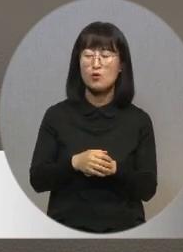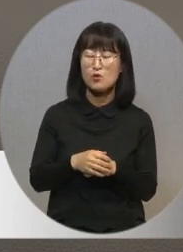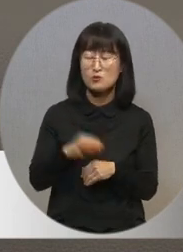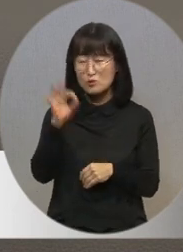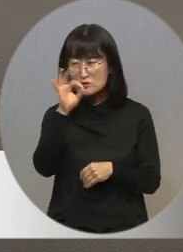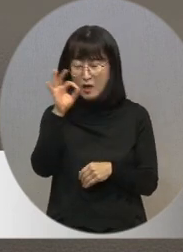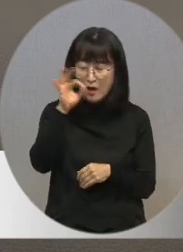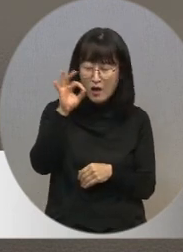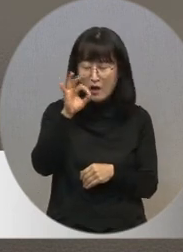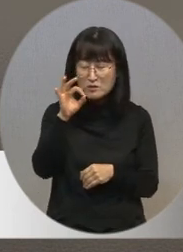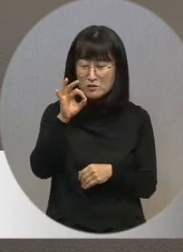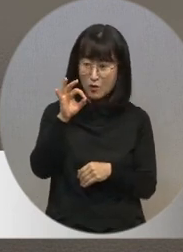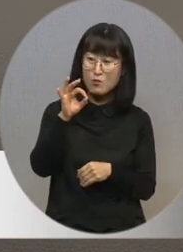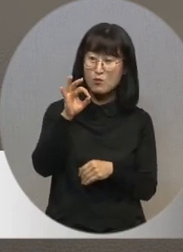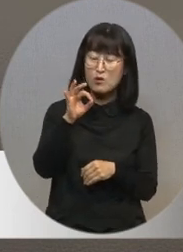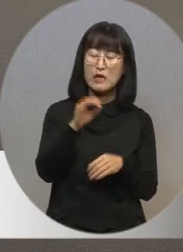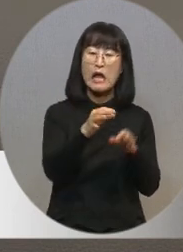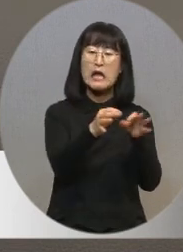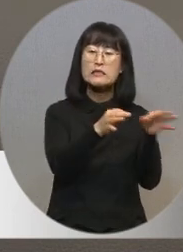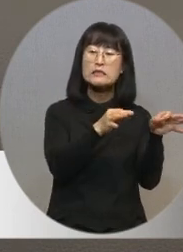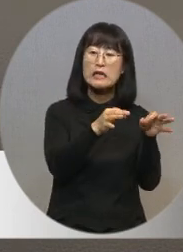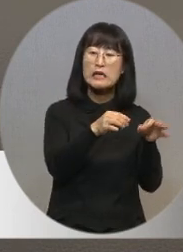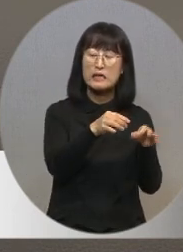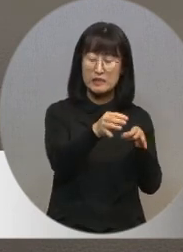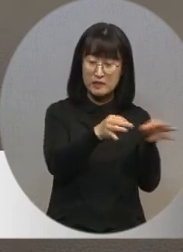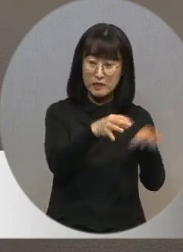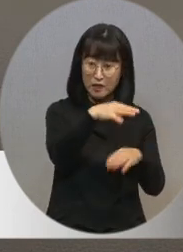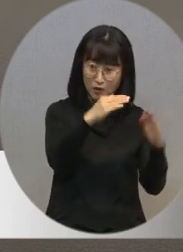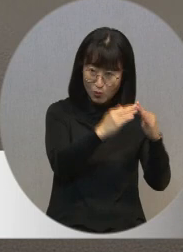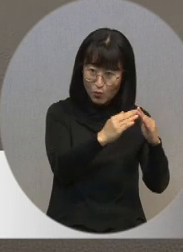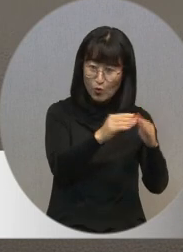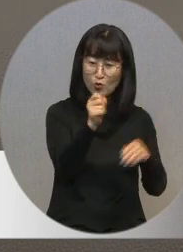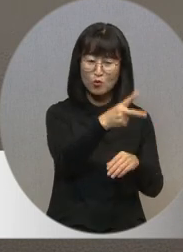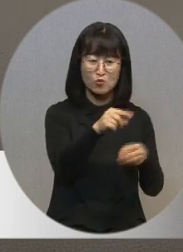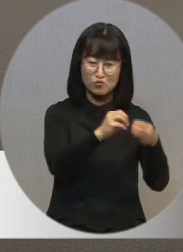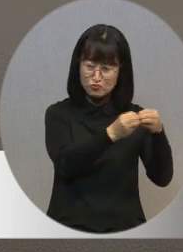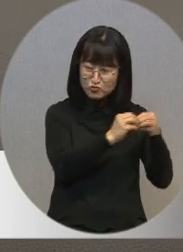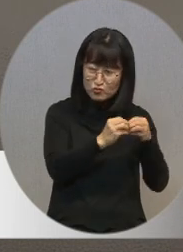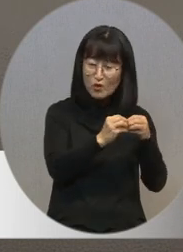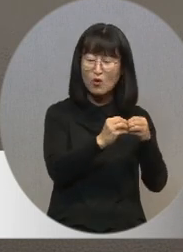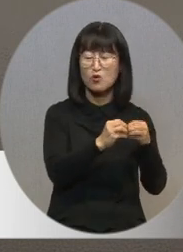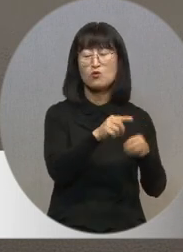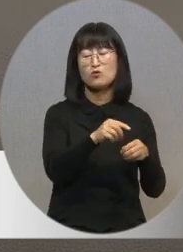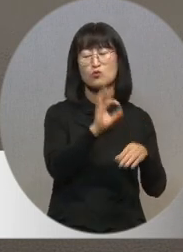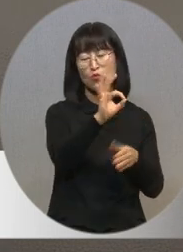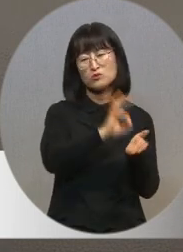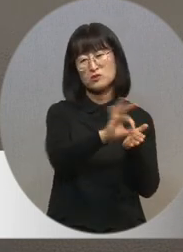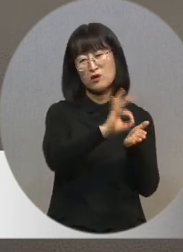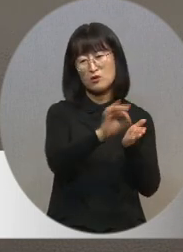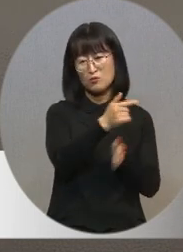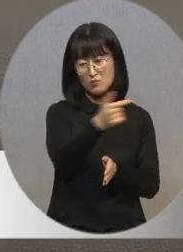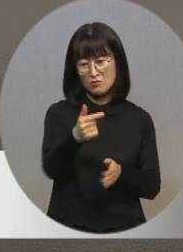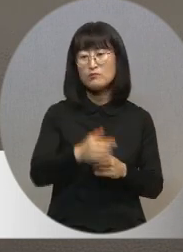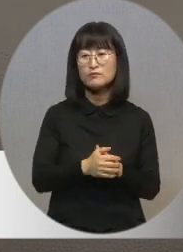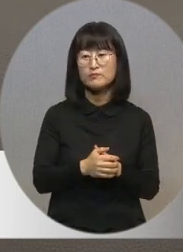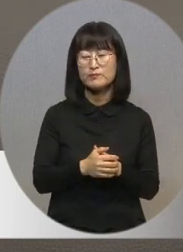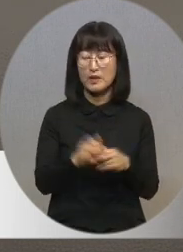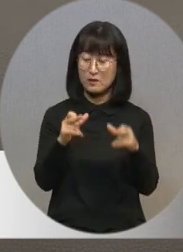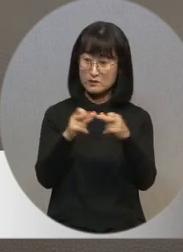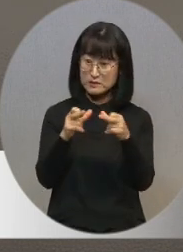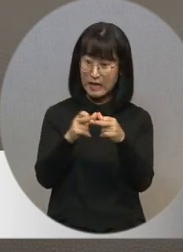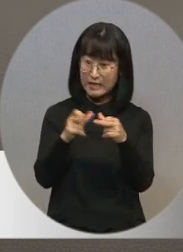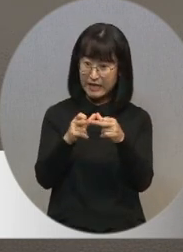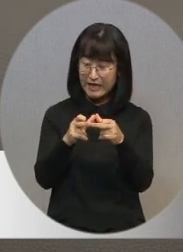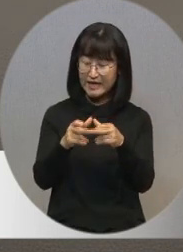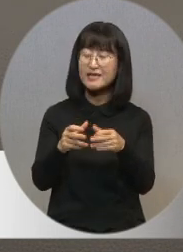알아보니까 가게를 얻는 것도 그렇고 인테리어도 그렇고 그랬을 때 그 장애인